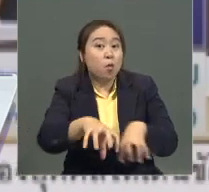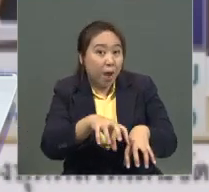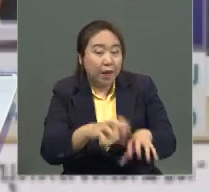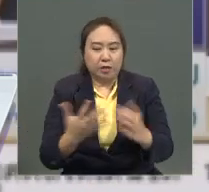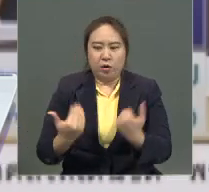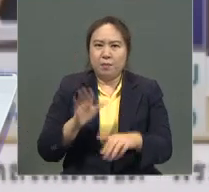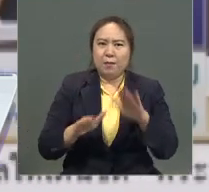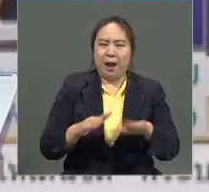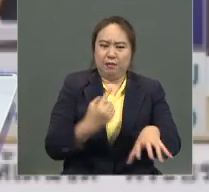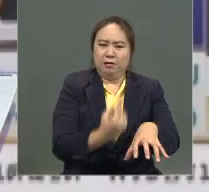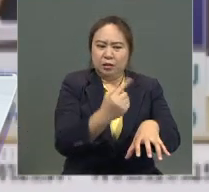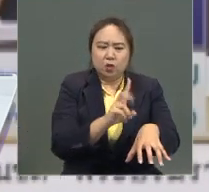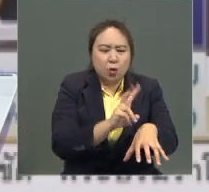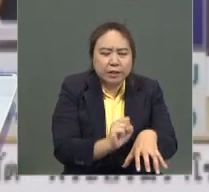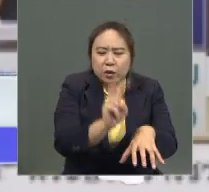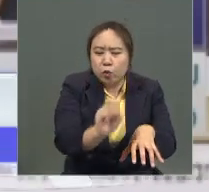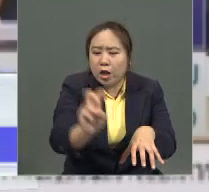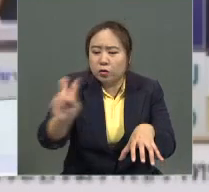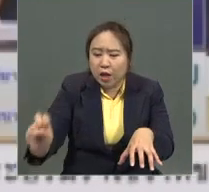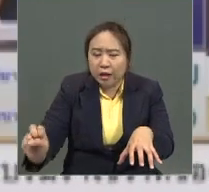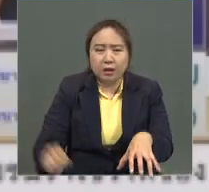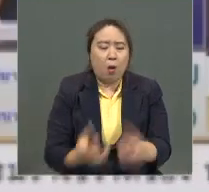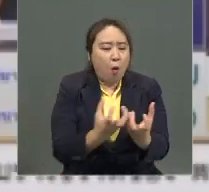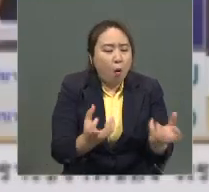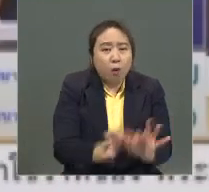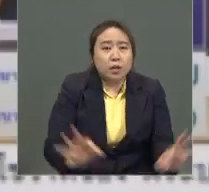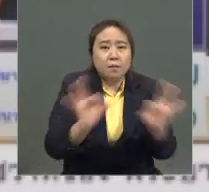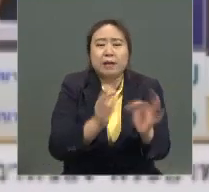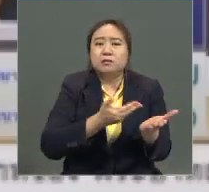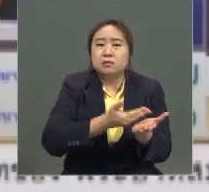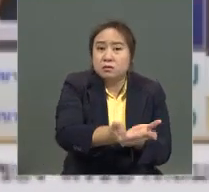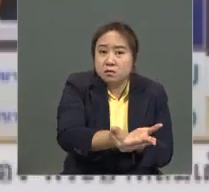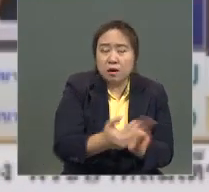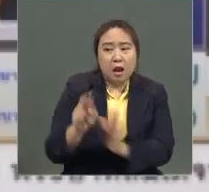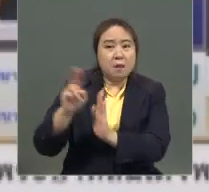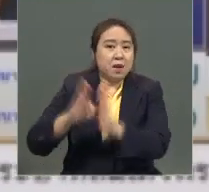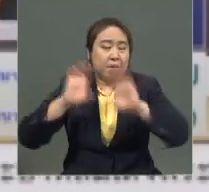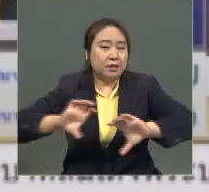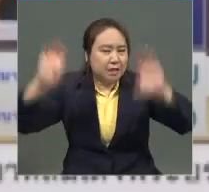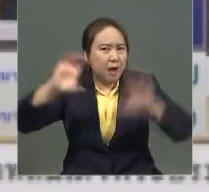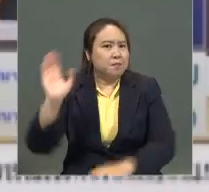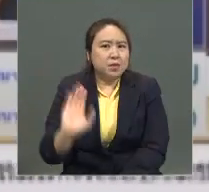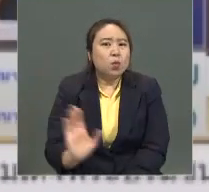านละ 200,000 เพื่อให้ชาวบ้านจัดซื้อของที่จำเป็นโดยไม่ได้ยึดระเบียบของราชการ